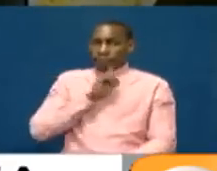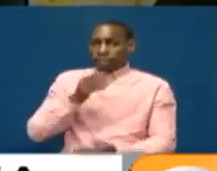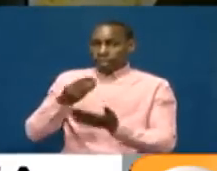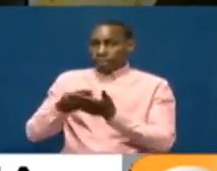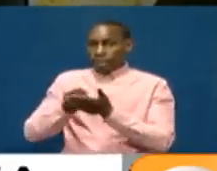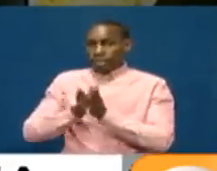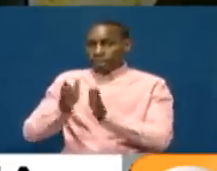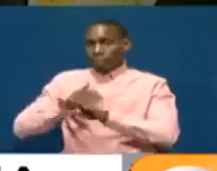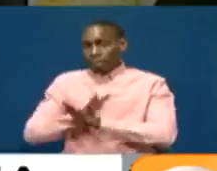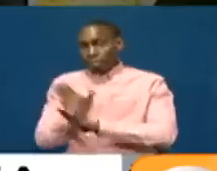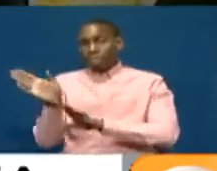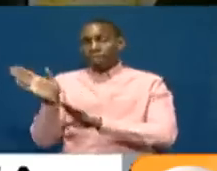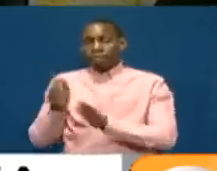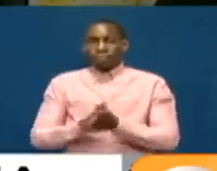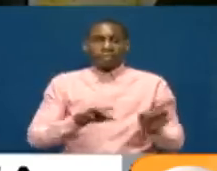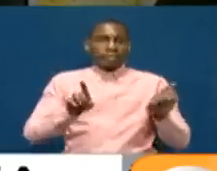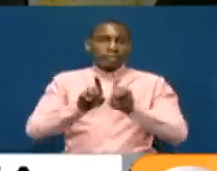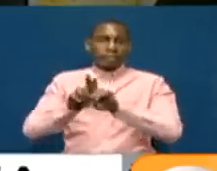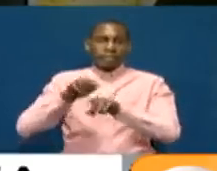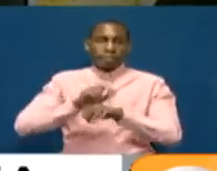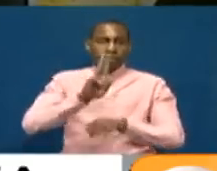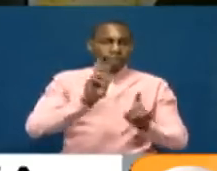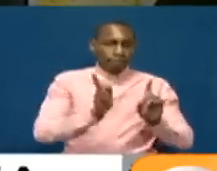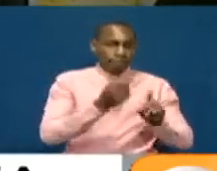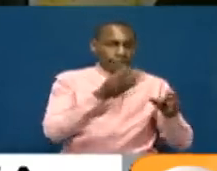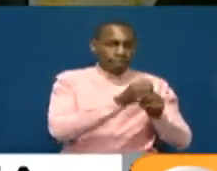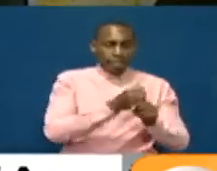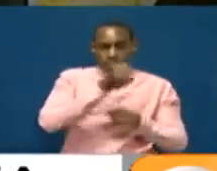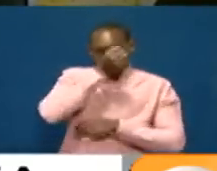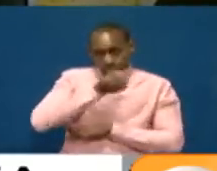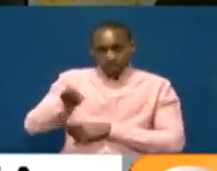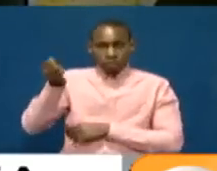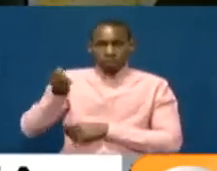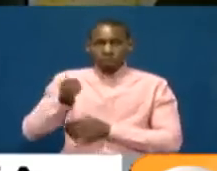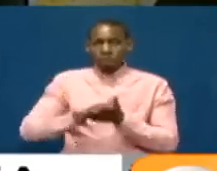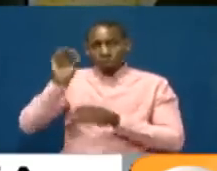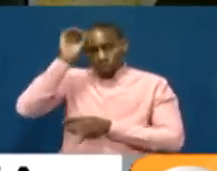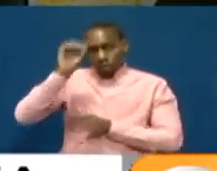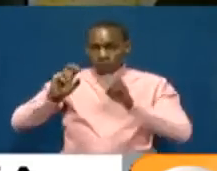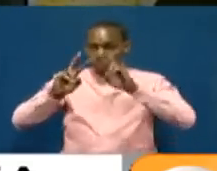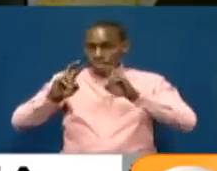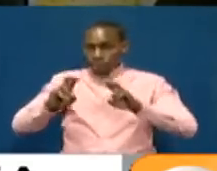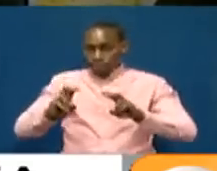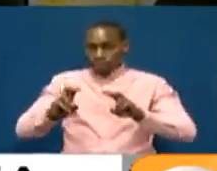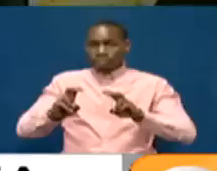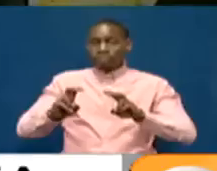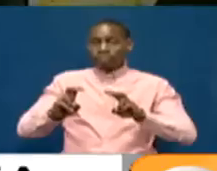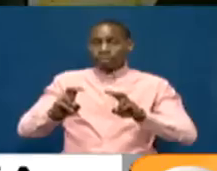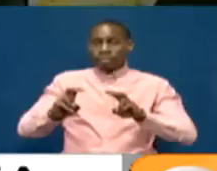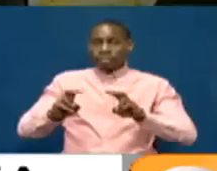za umma zilizofujwa. Wakati huo huo, Kenya Kwanza imepuuzilia mbali kura za hivi majuzi za